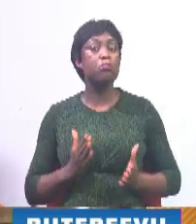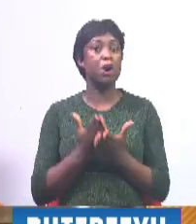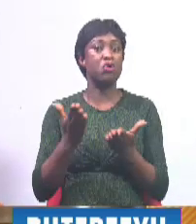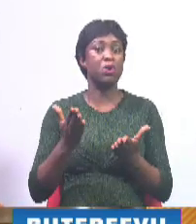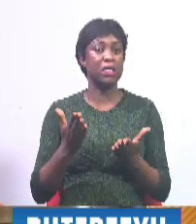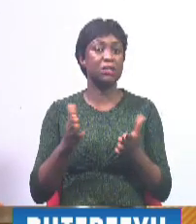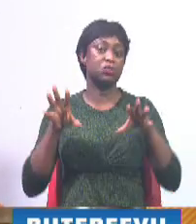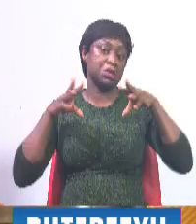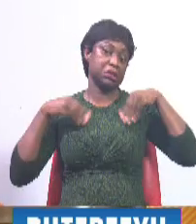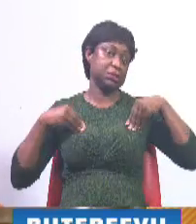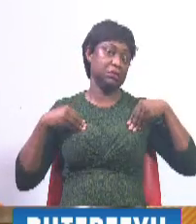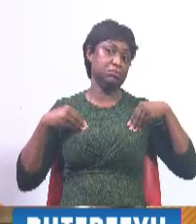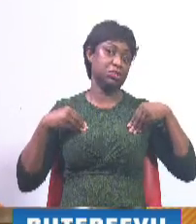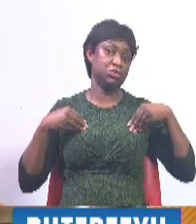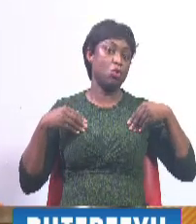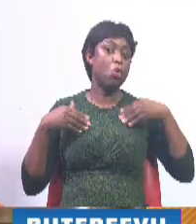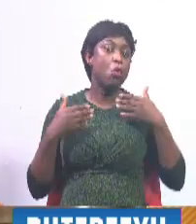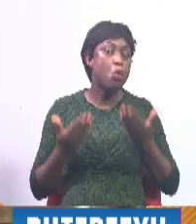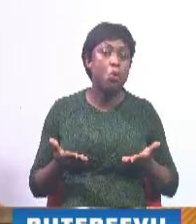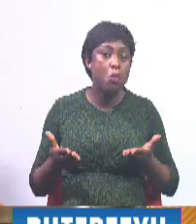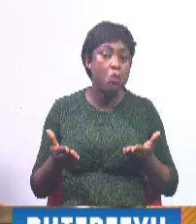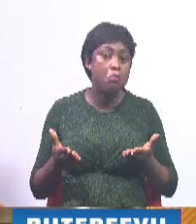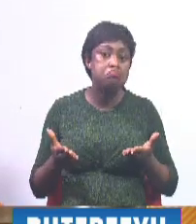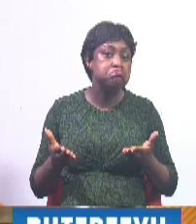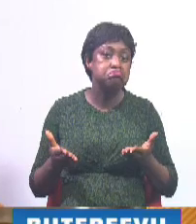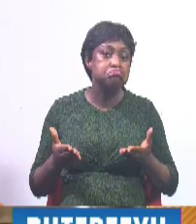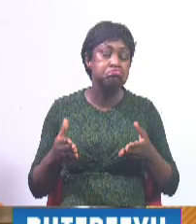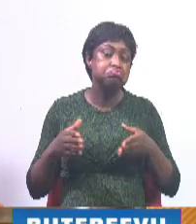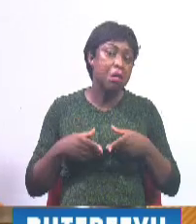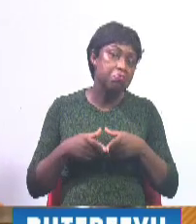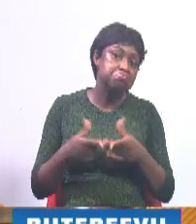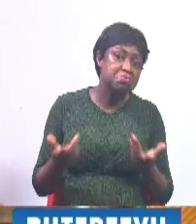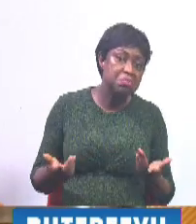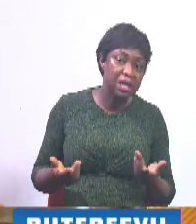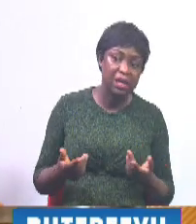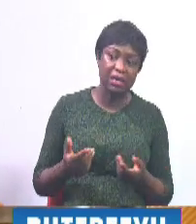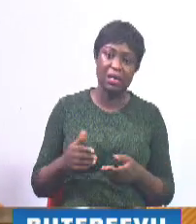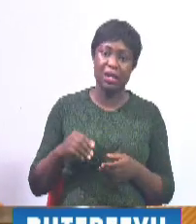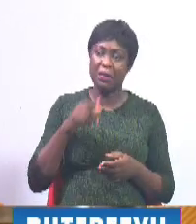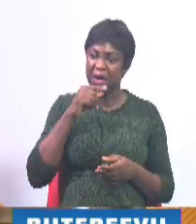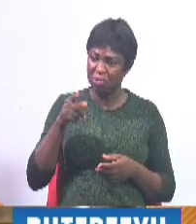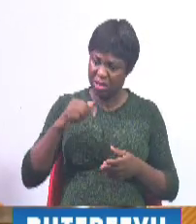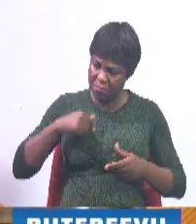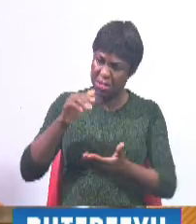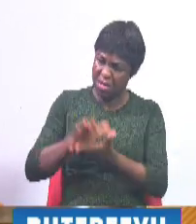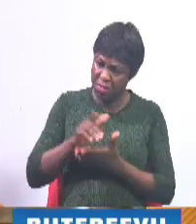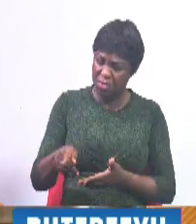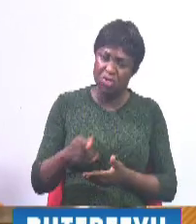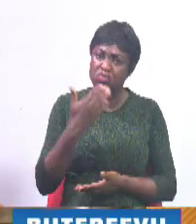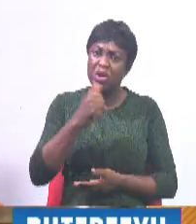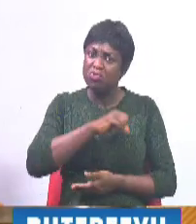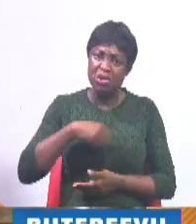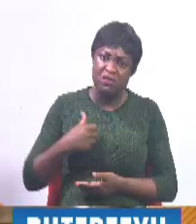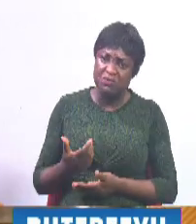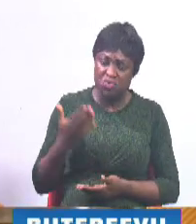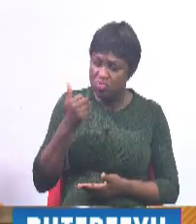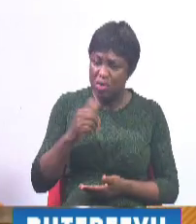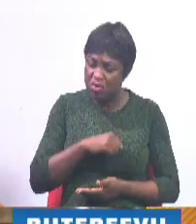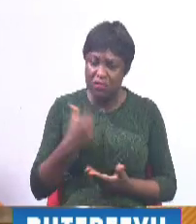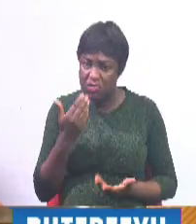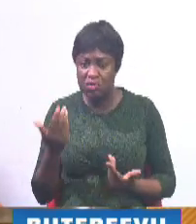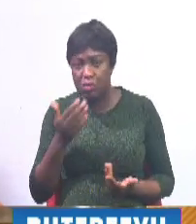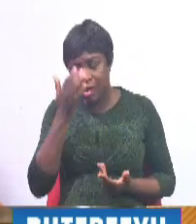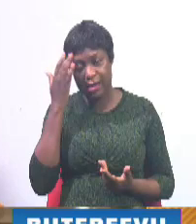nno omwami agamba nakuwasa ate nno giramu wa waliwo terms awo waliwo limits wezina